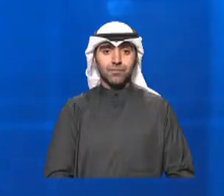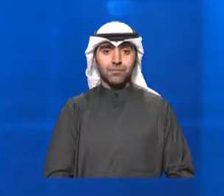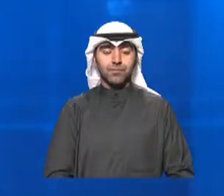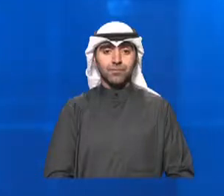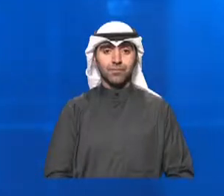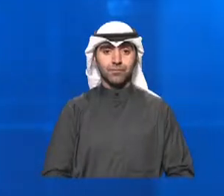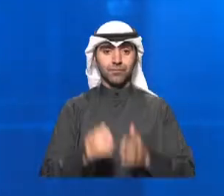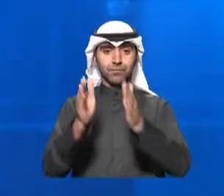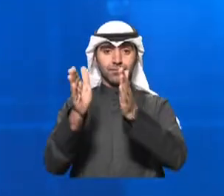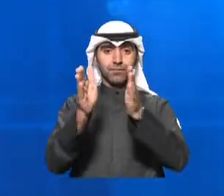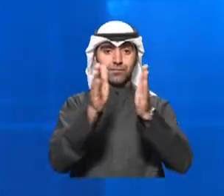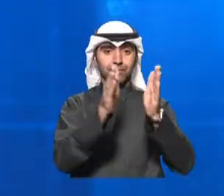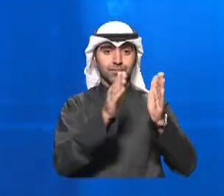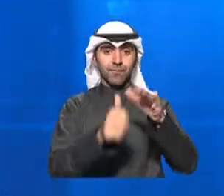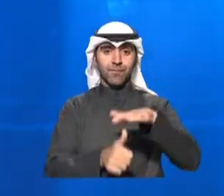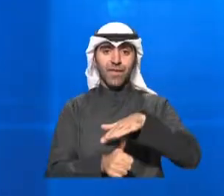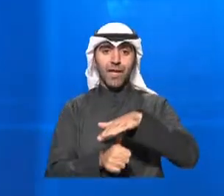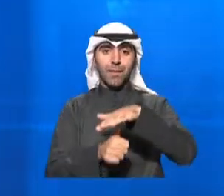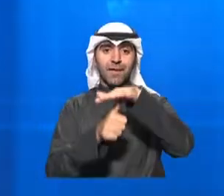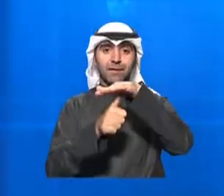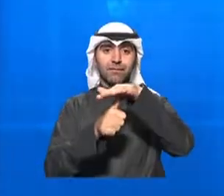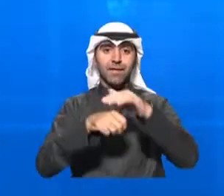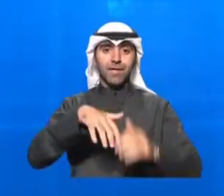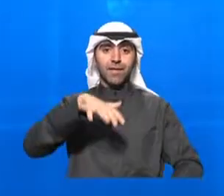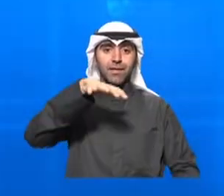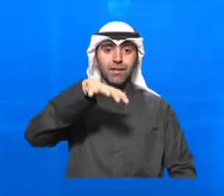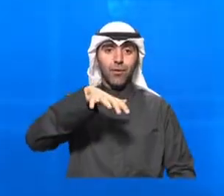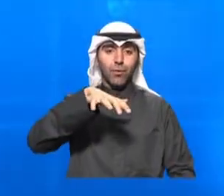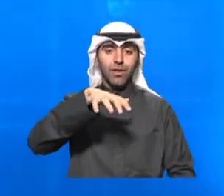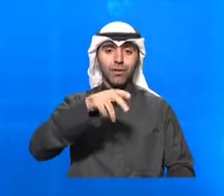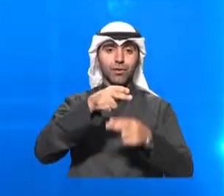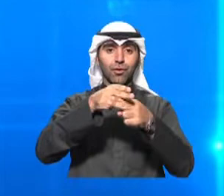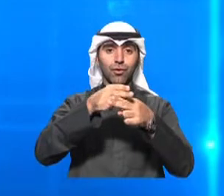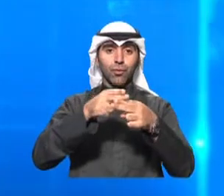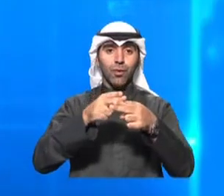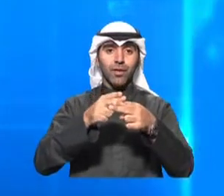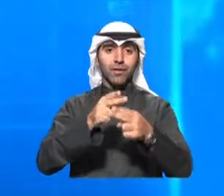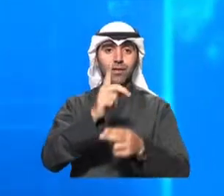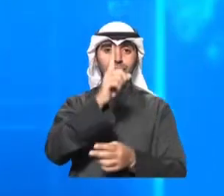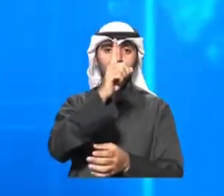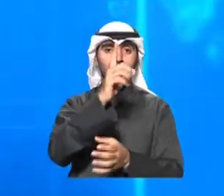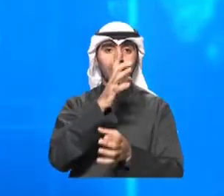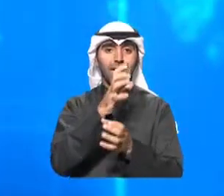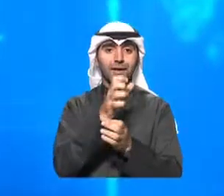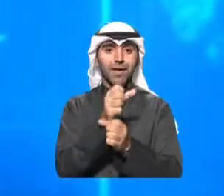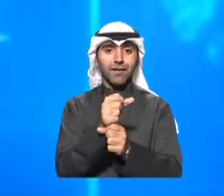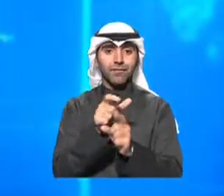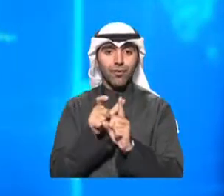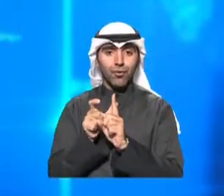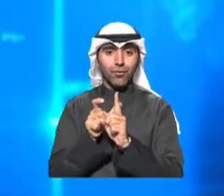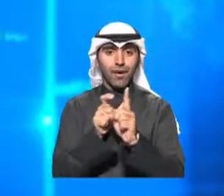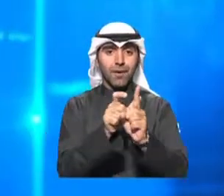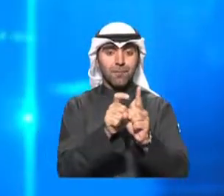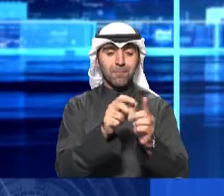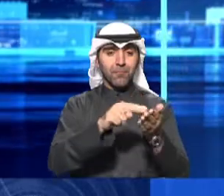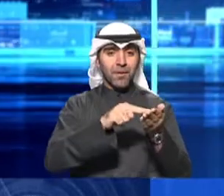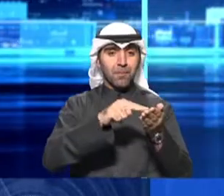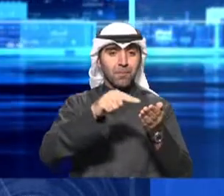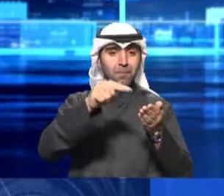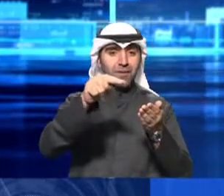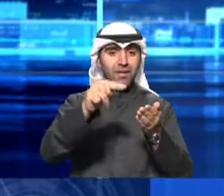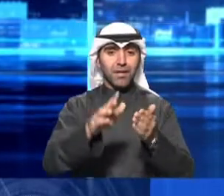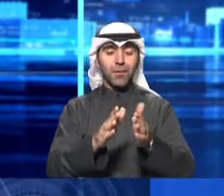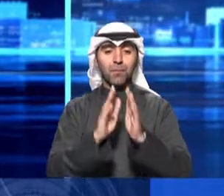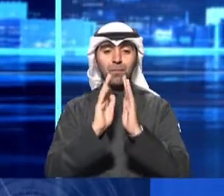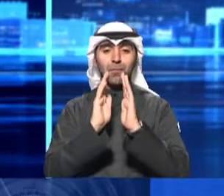بعث حضرة صاحب السمو أمير البلاد الشيخ نواف الأحمد الجابر الصباح حفظه الله ورعاه ببرقية تهنئة